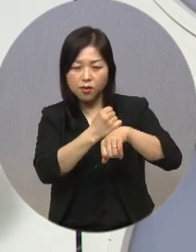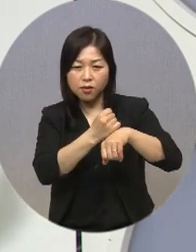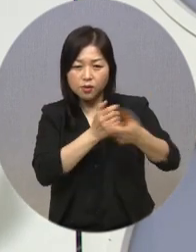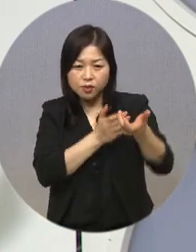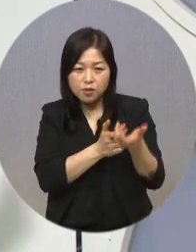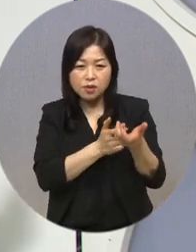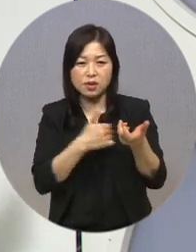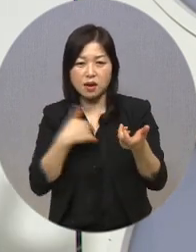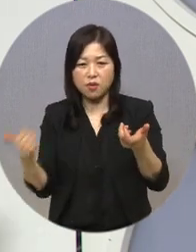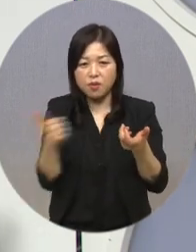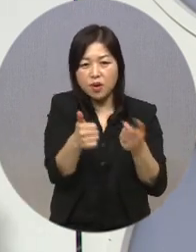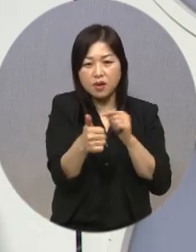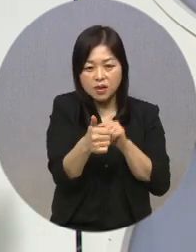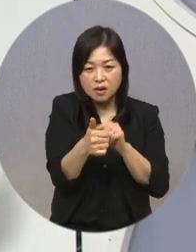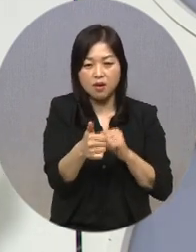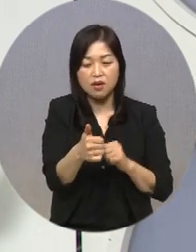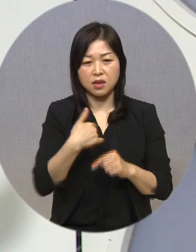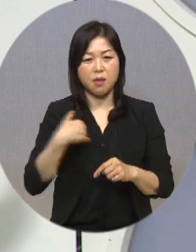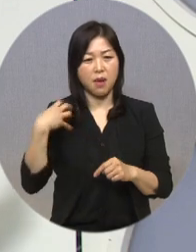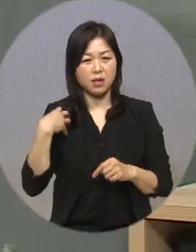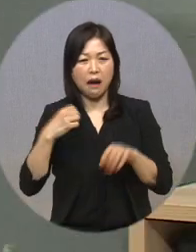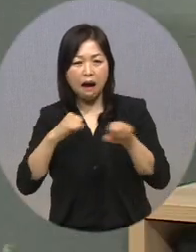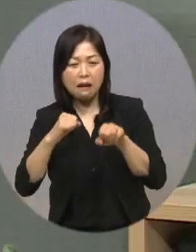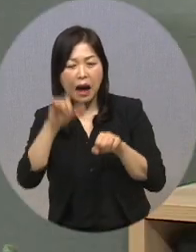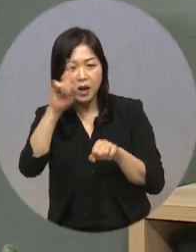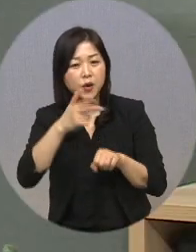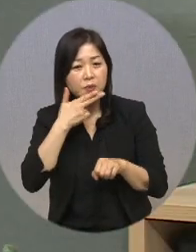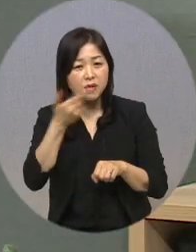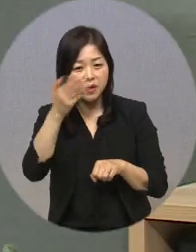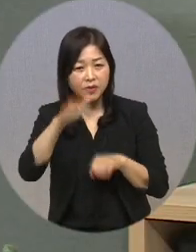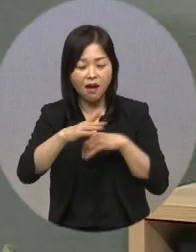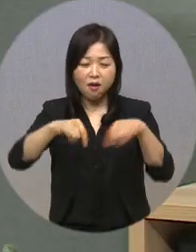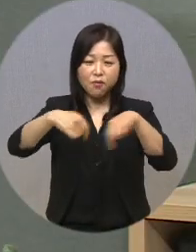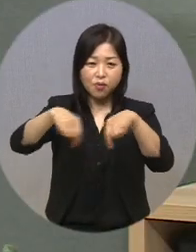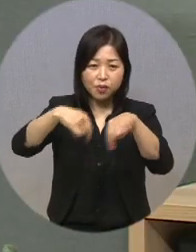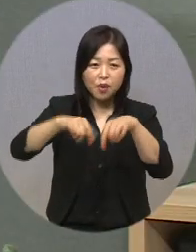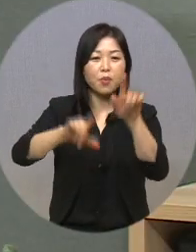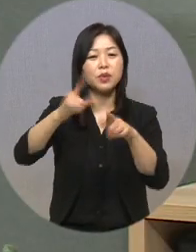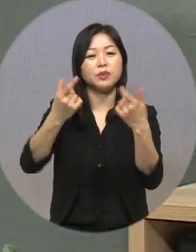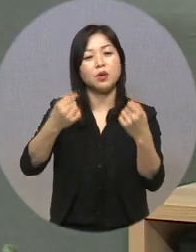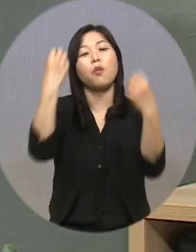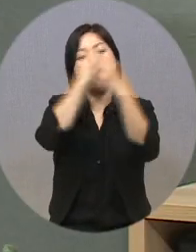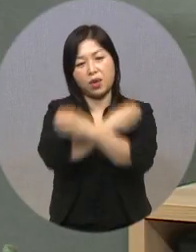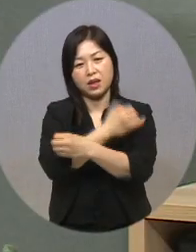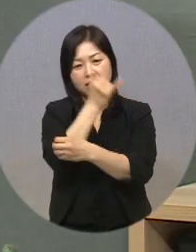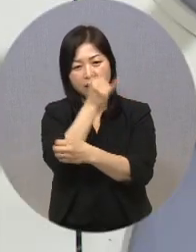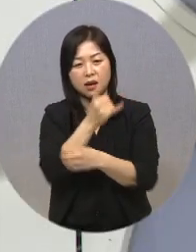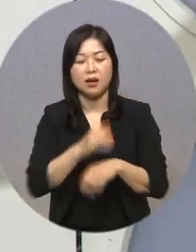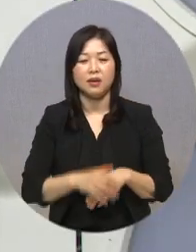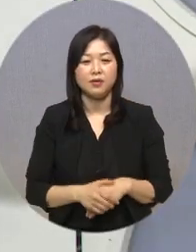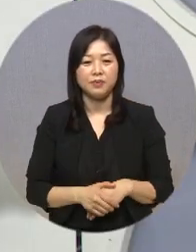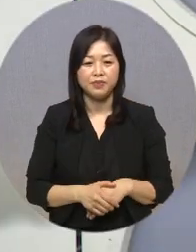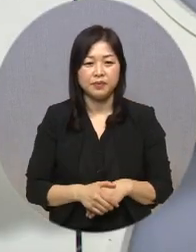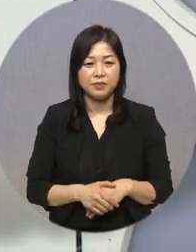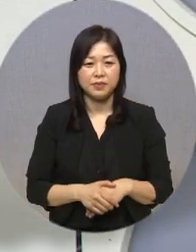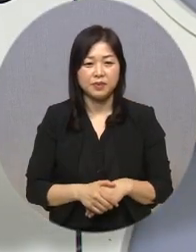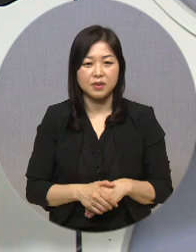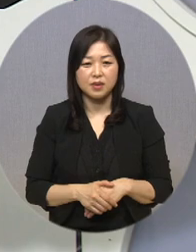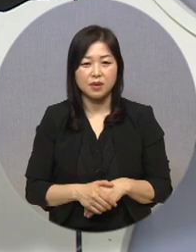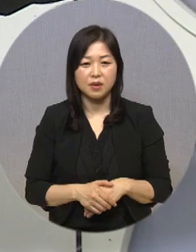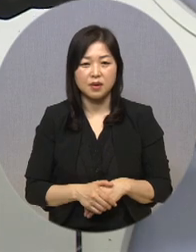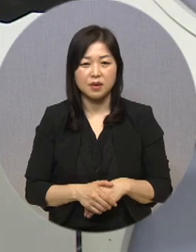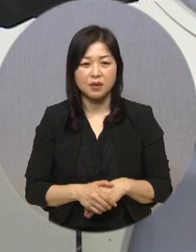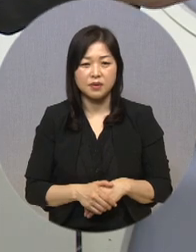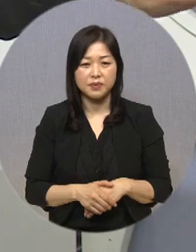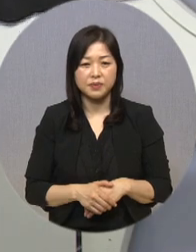와서 중간에 서서 내가 한 거 없는데 진두지휘 한 거 진두지휘 한 거 해가지고 와 그러고서 이제 흑인이 또